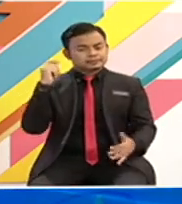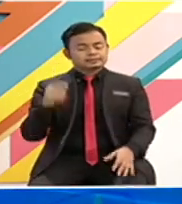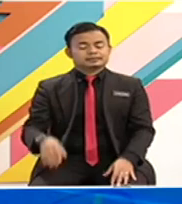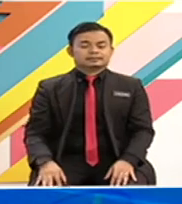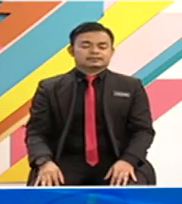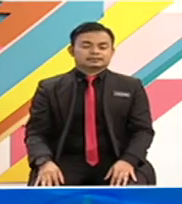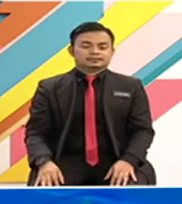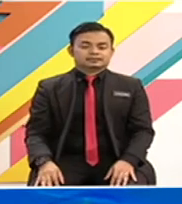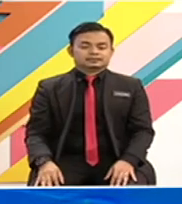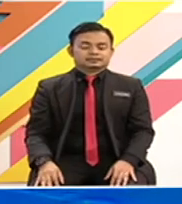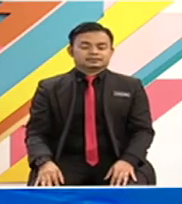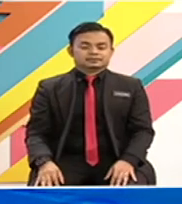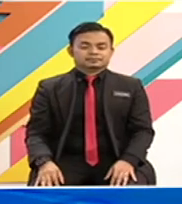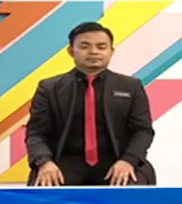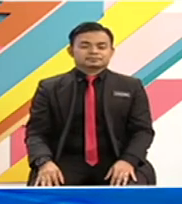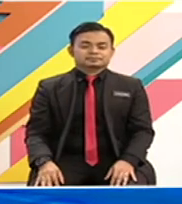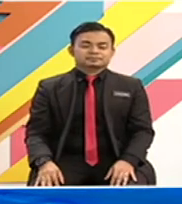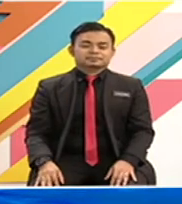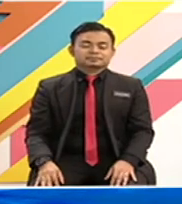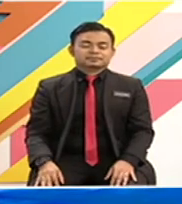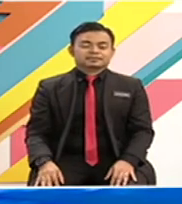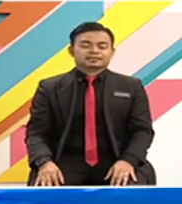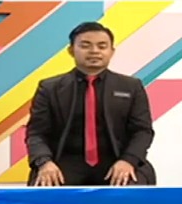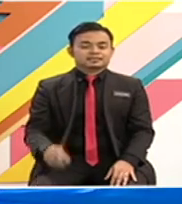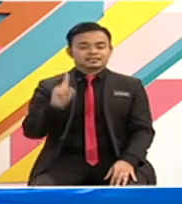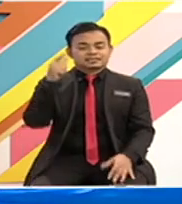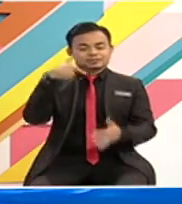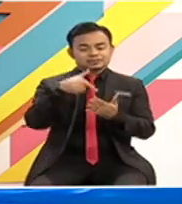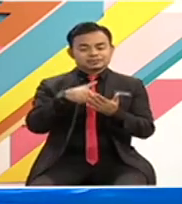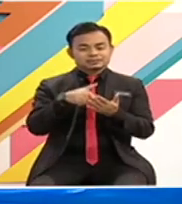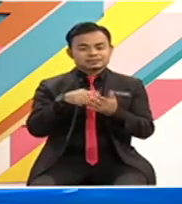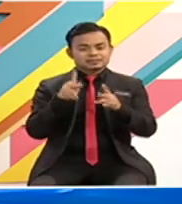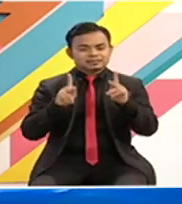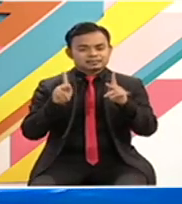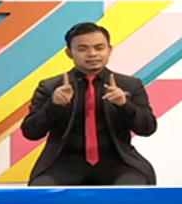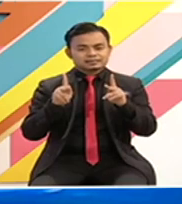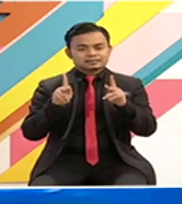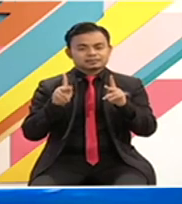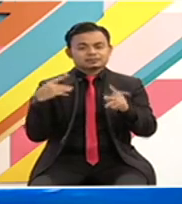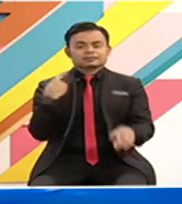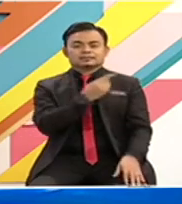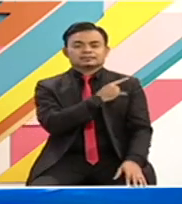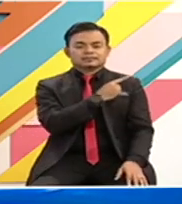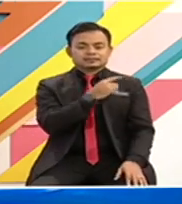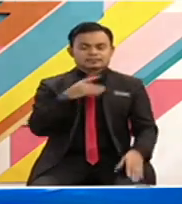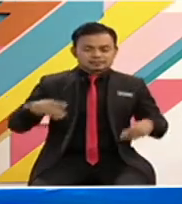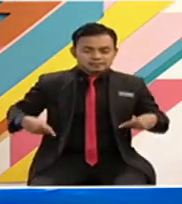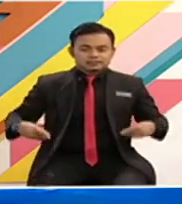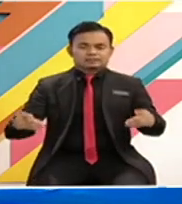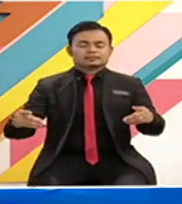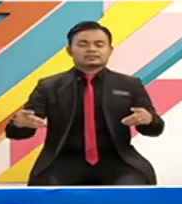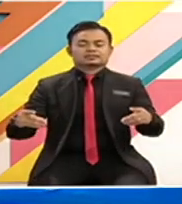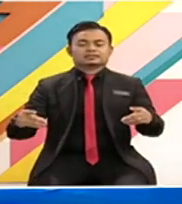dia yang bergerak kita menggerakkan dia ia kemudian satu lagi kalau kita gerak kartun nanti kemungkinan ada tempat-tempat